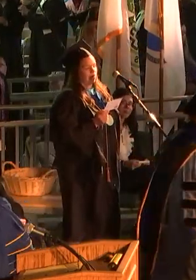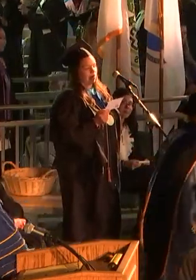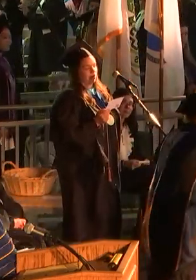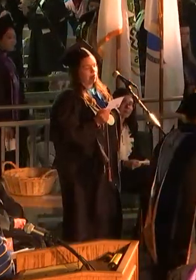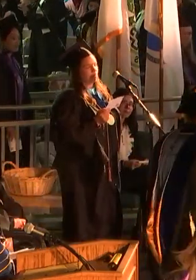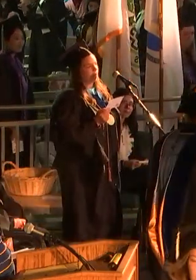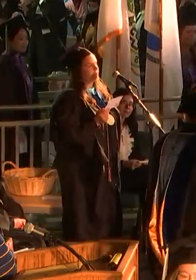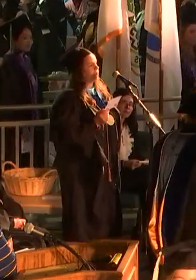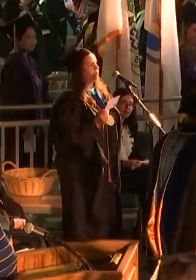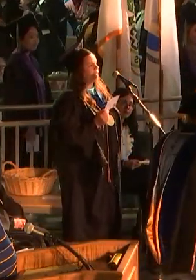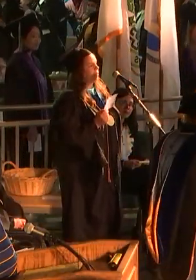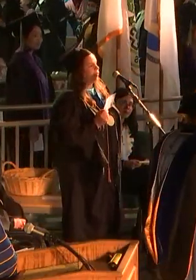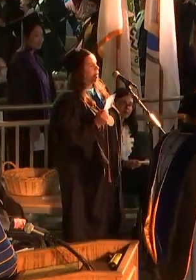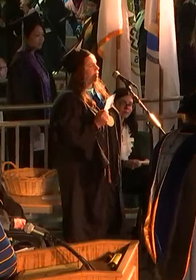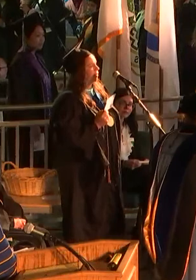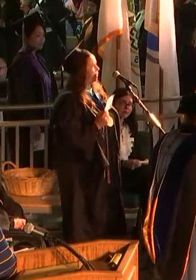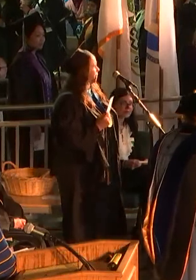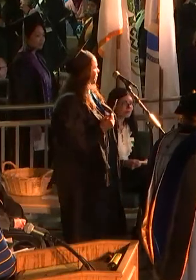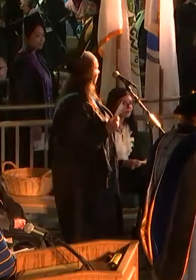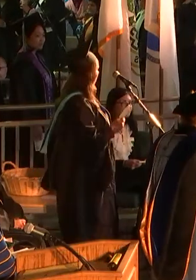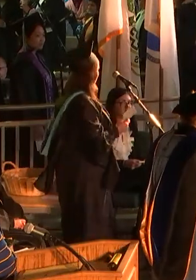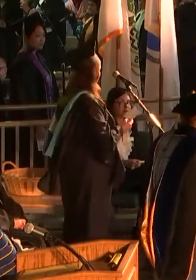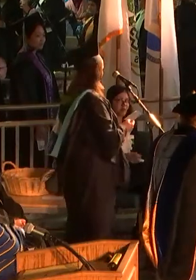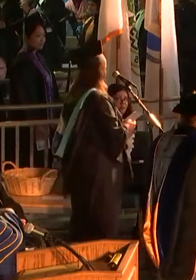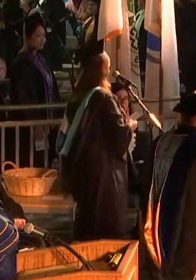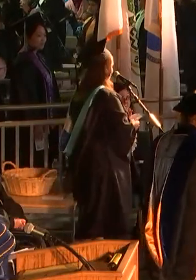Trevor L. McDuff, magna cum laude.